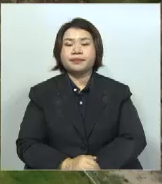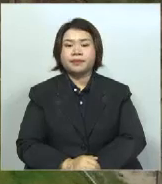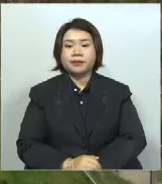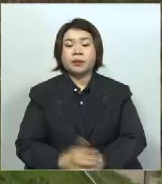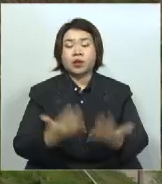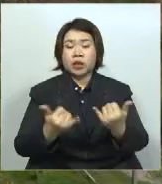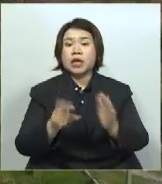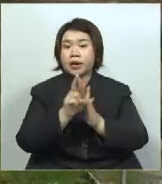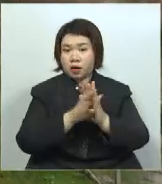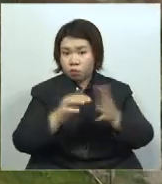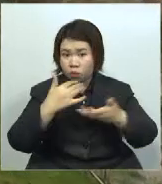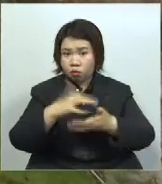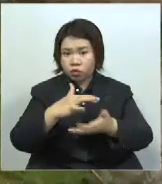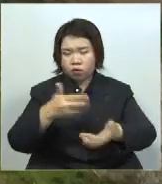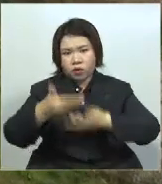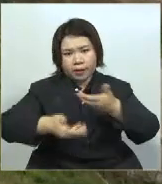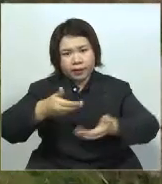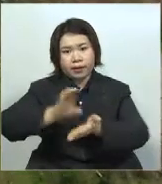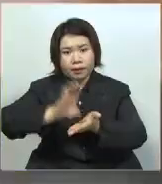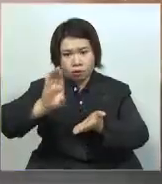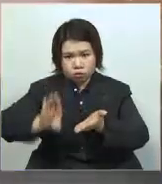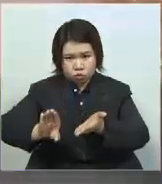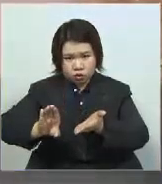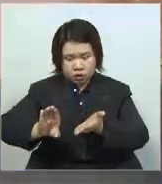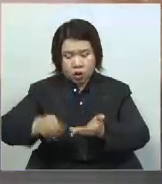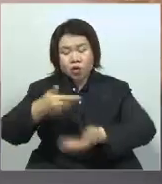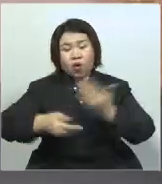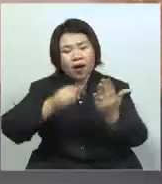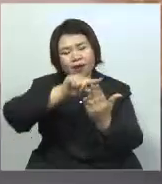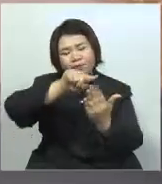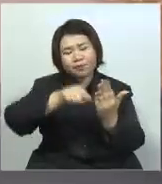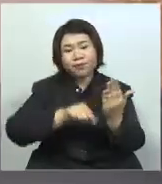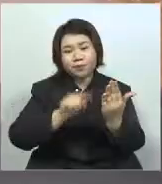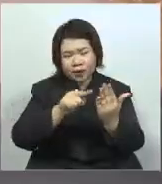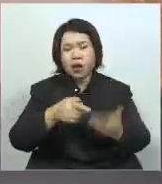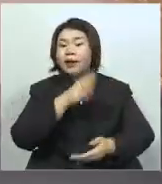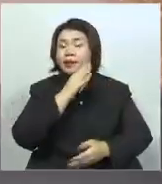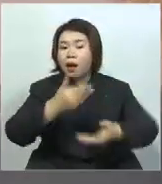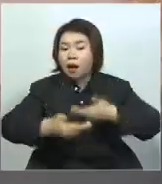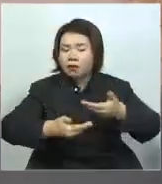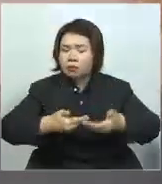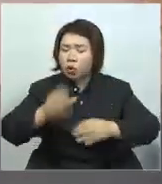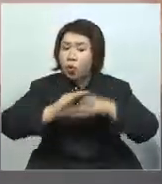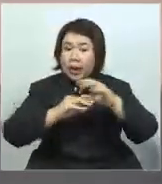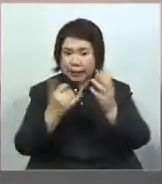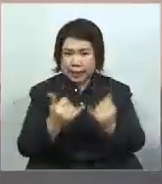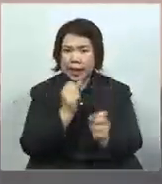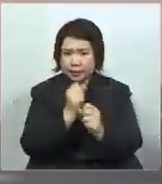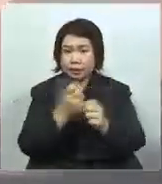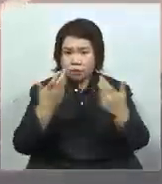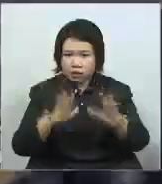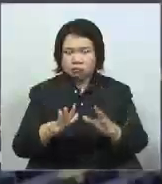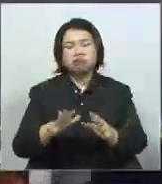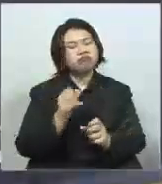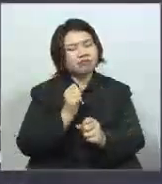าระบบโลจิสติกเพื่อสนับสนุนการค้าการลงทุนและการค้าชายแดนโครงการนี้หากดำเนินการแล้วเสร็จก็จะเพิ่มขีดความส